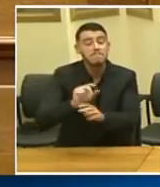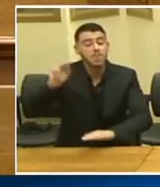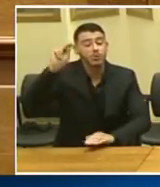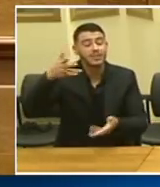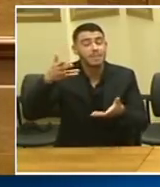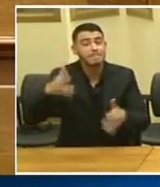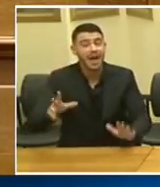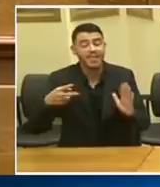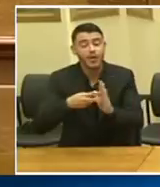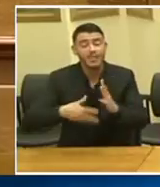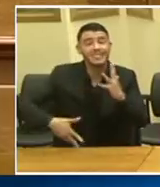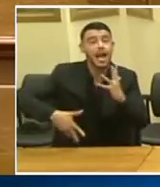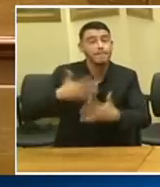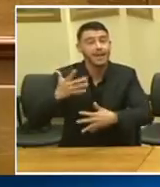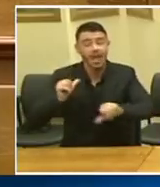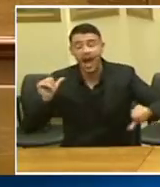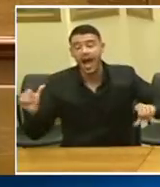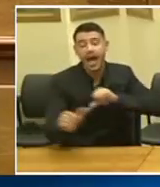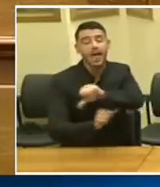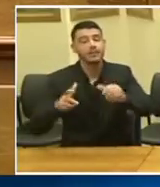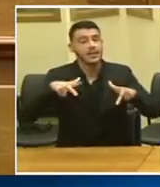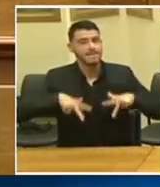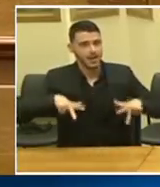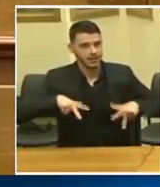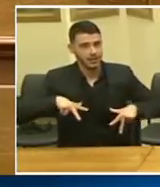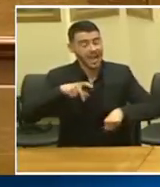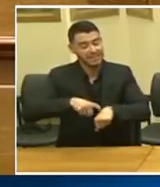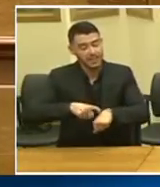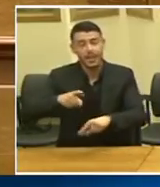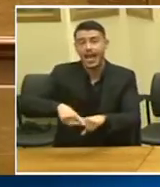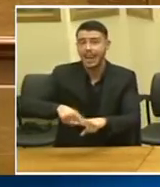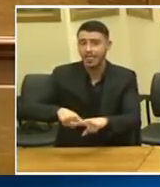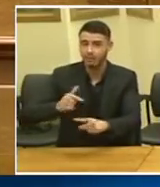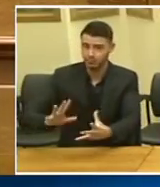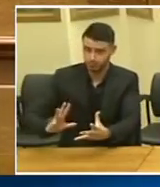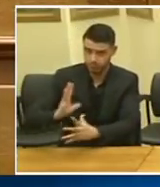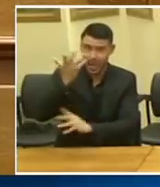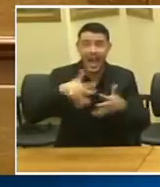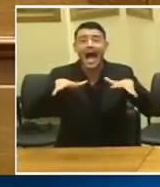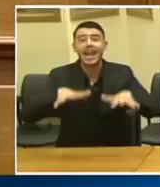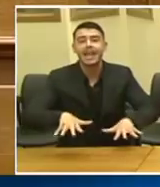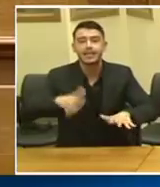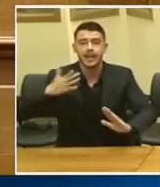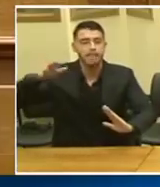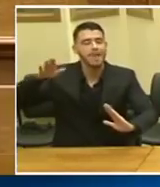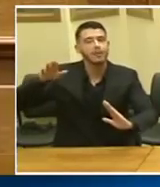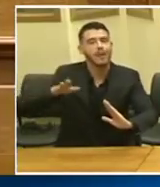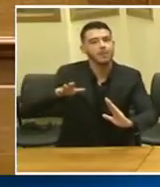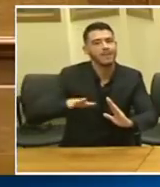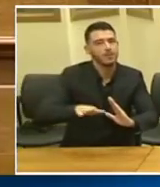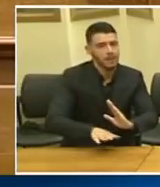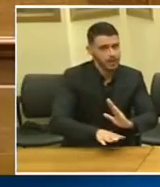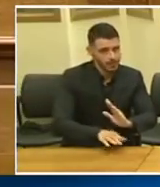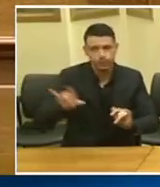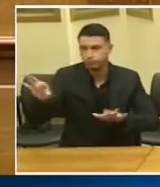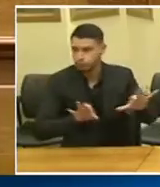χώρας το 2015. Η χώρα ανακάμπτει, η ανεργία πέφτει και το ακραίο νεοφιλελεύθερό σας